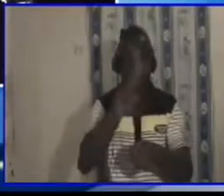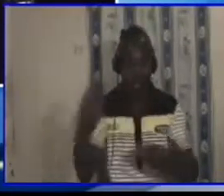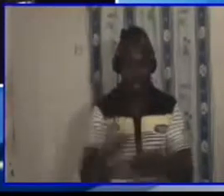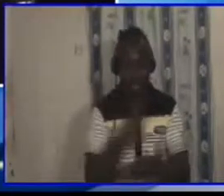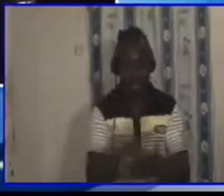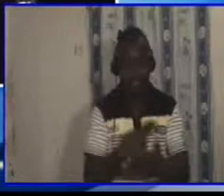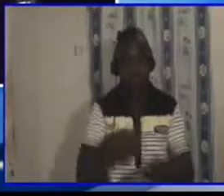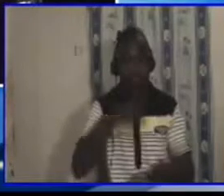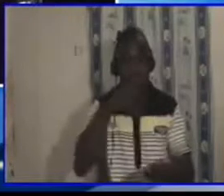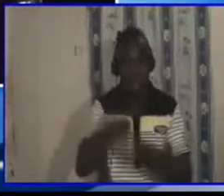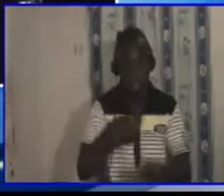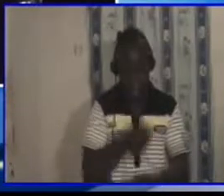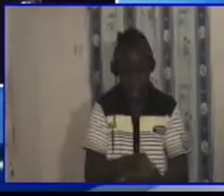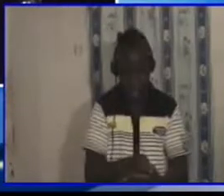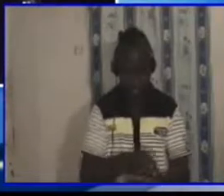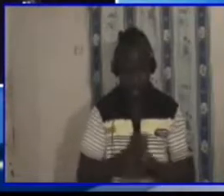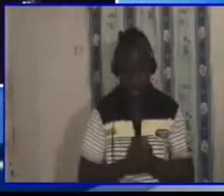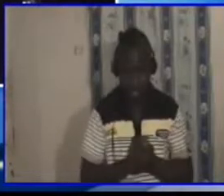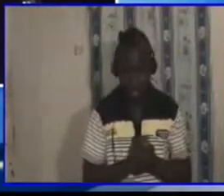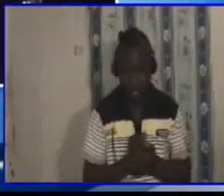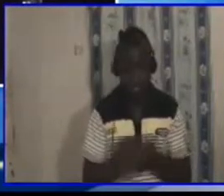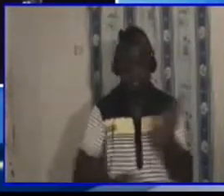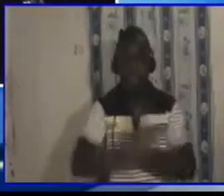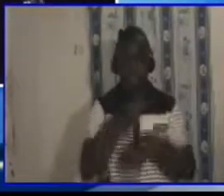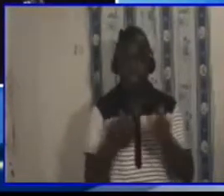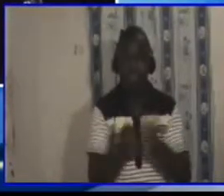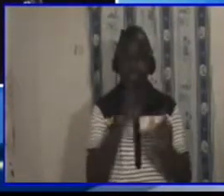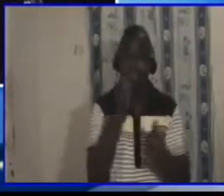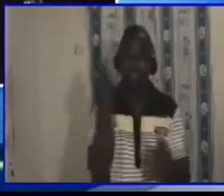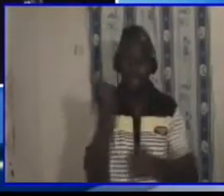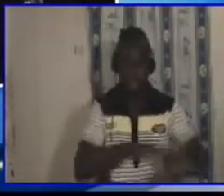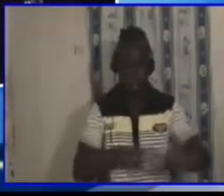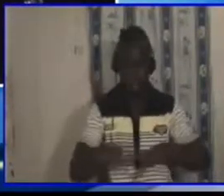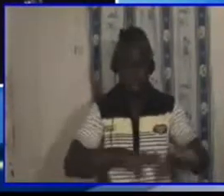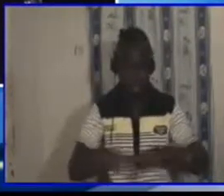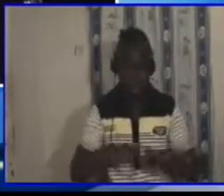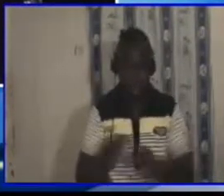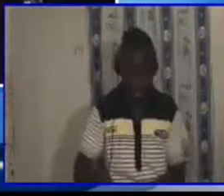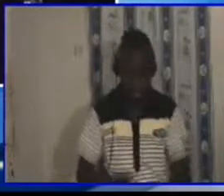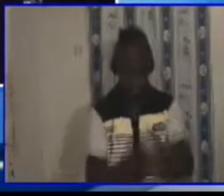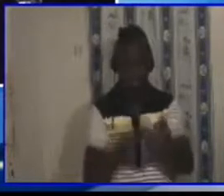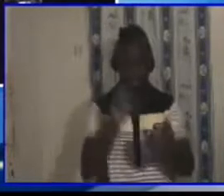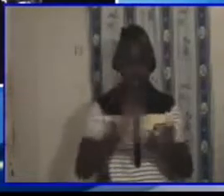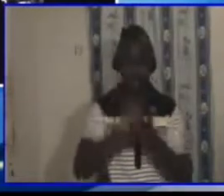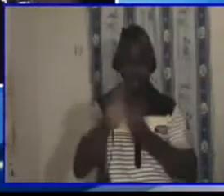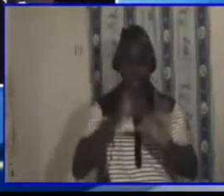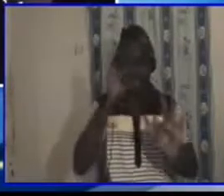se guardiamo al primo inizio della chiesa neotestamentaria